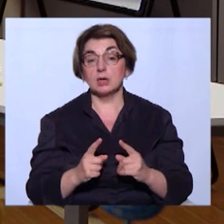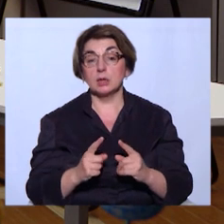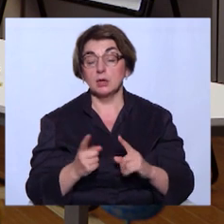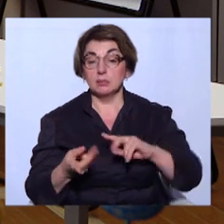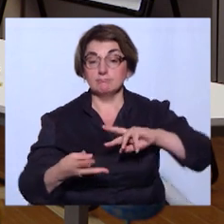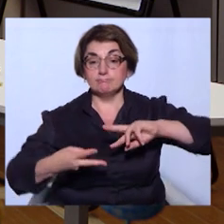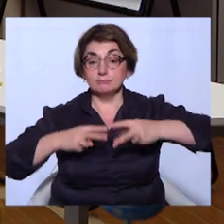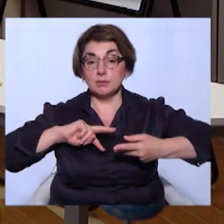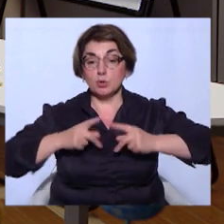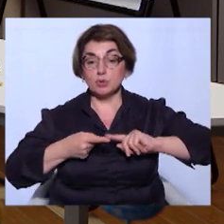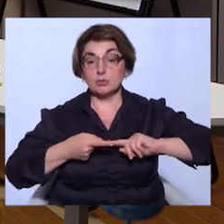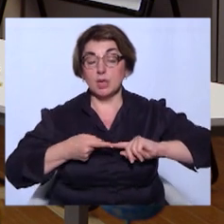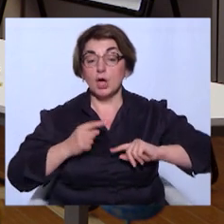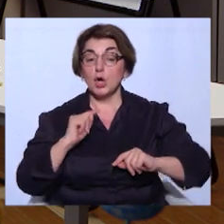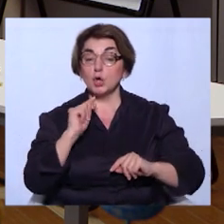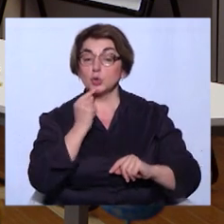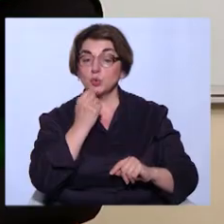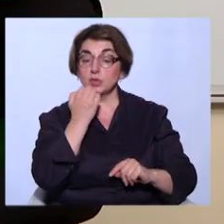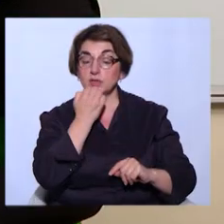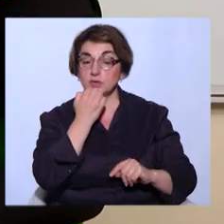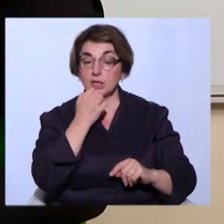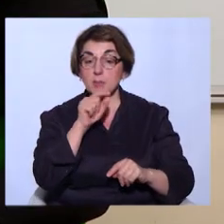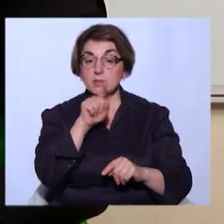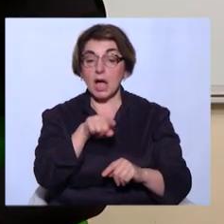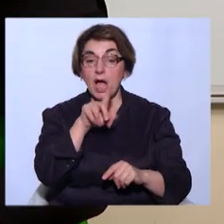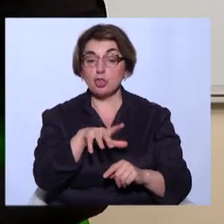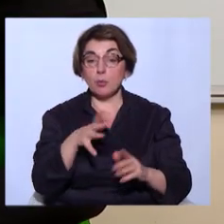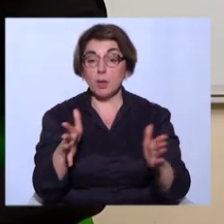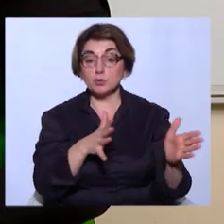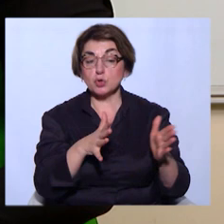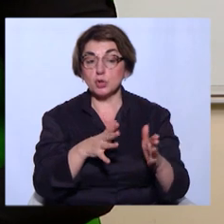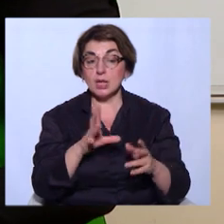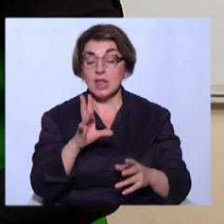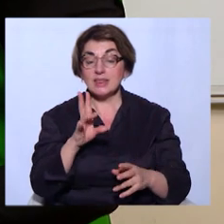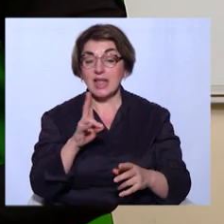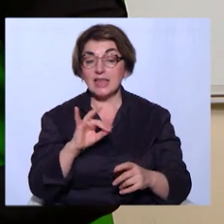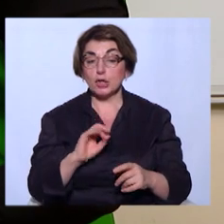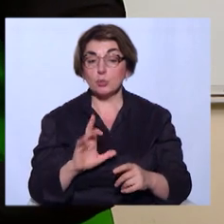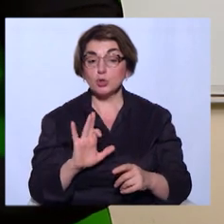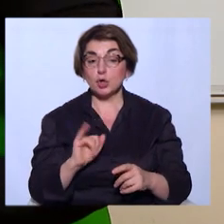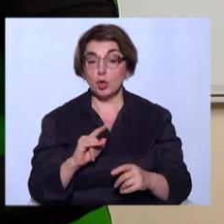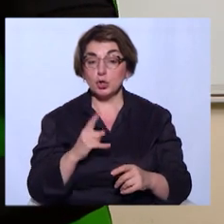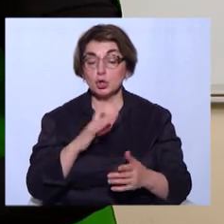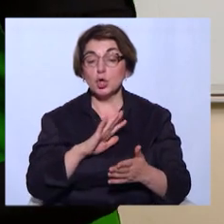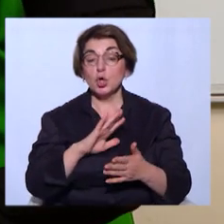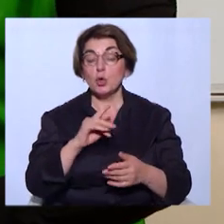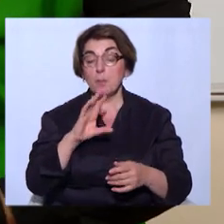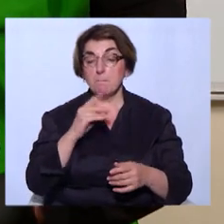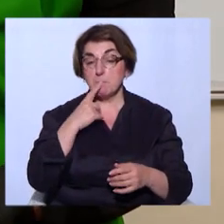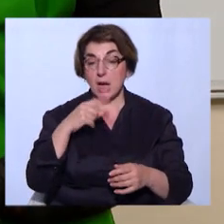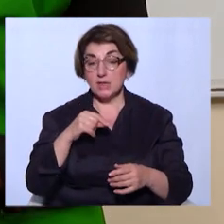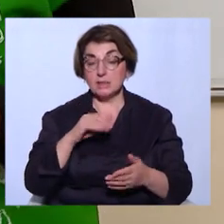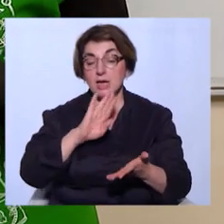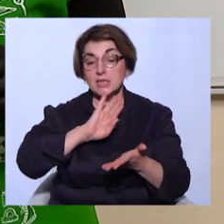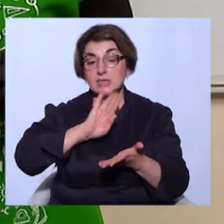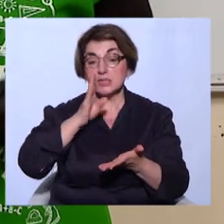მიმოცვლა რთული ნივთიერების ატომებს შორის და მივიღეთ ნატრიუმის ქლორიდი, სუფრის მარილი და წყალი გამოიყო.